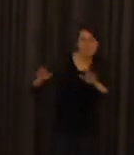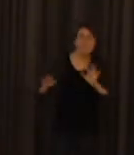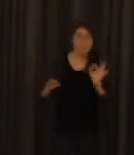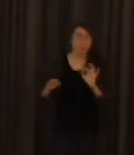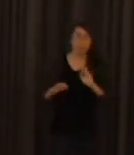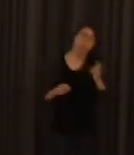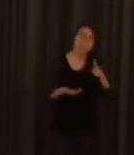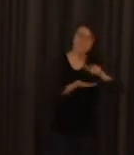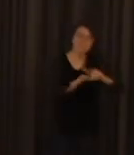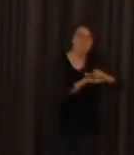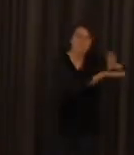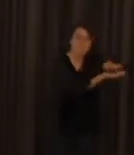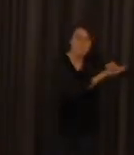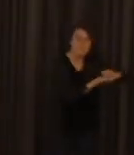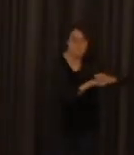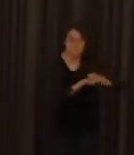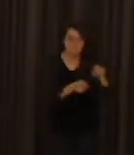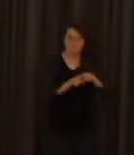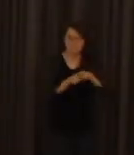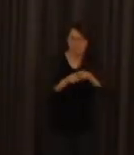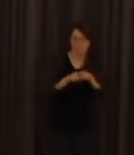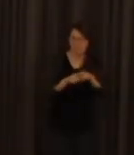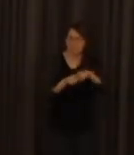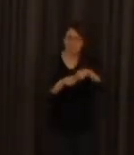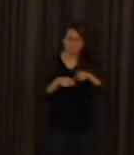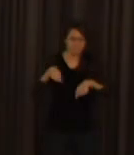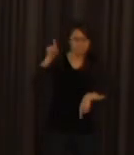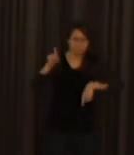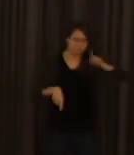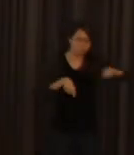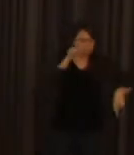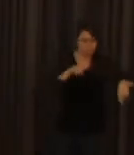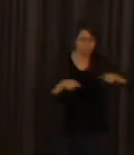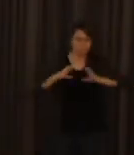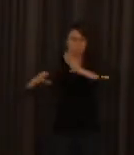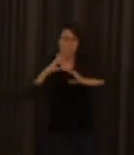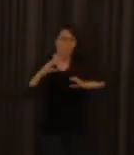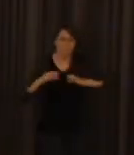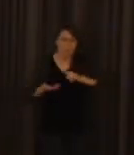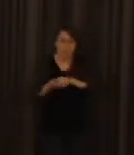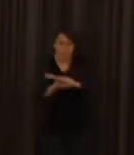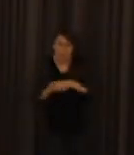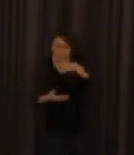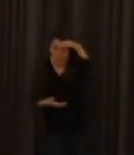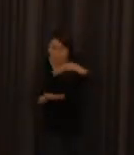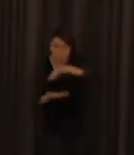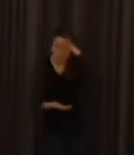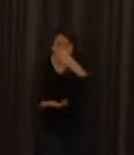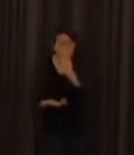d'una llengua a l'altra. Era com un pèndol que anava d'una banda a l'altra dels interlocutors.